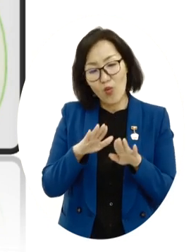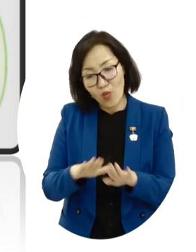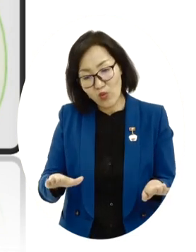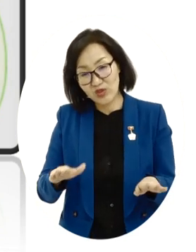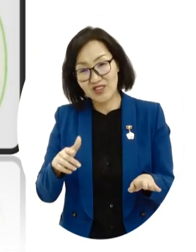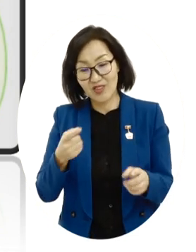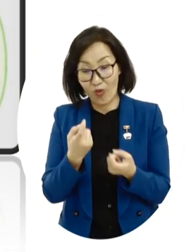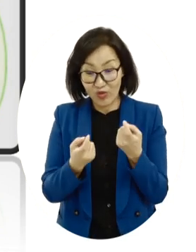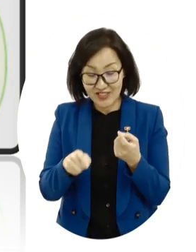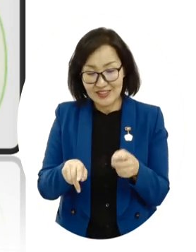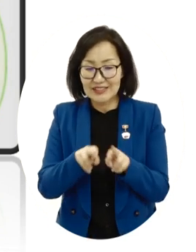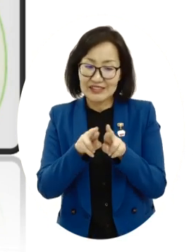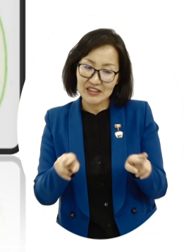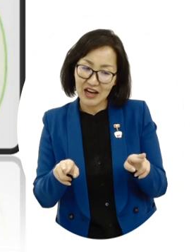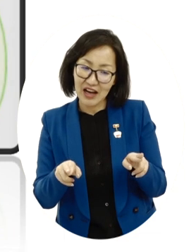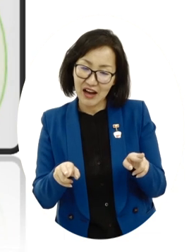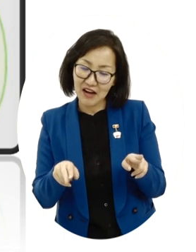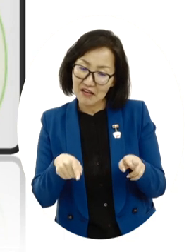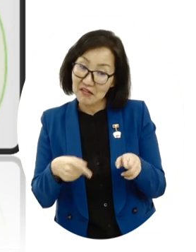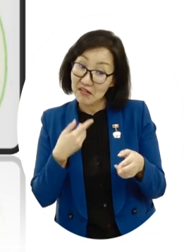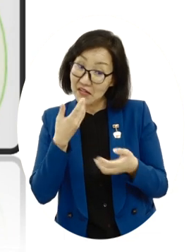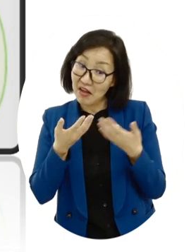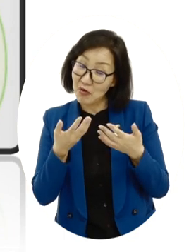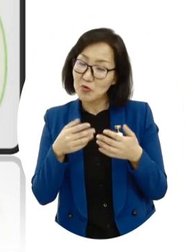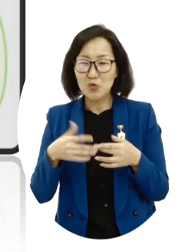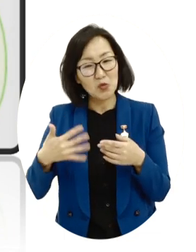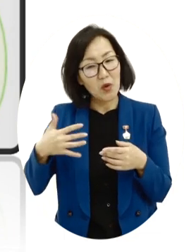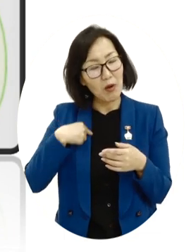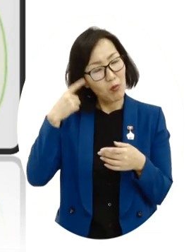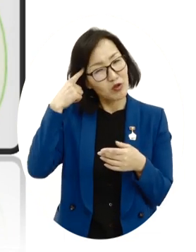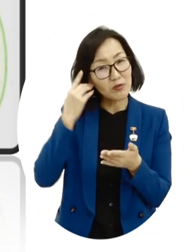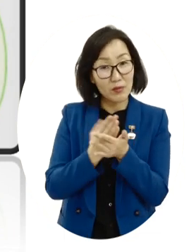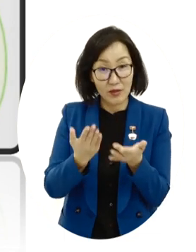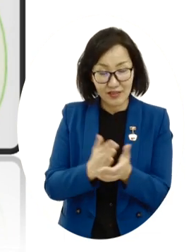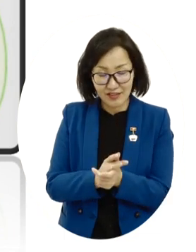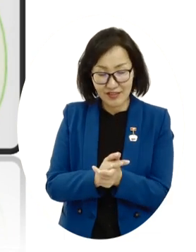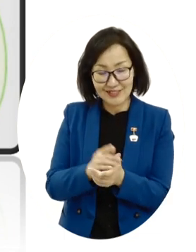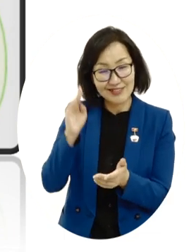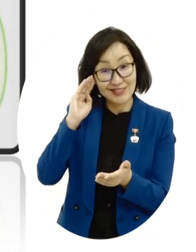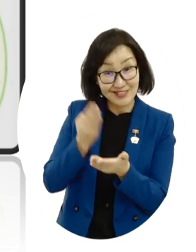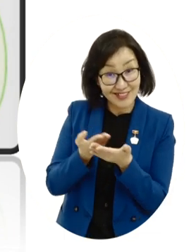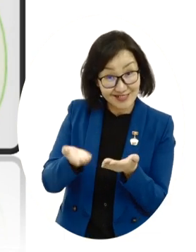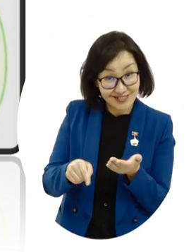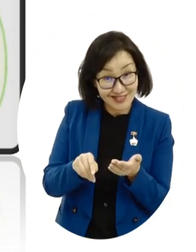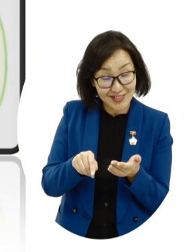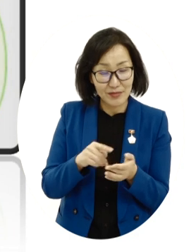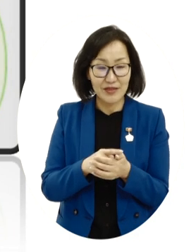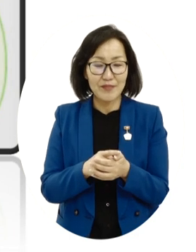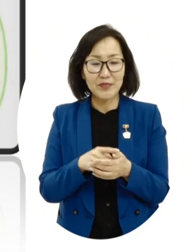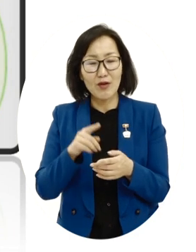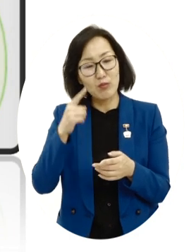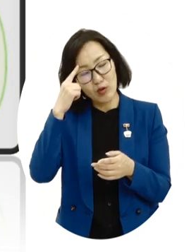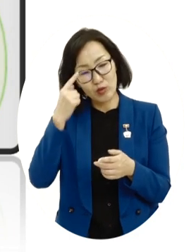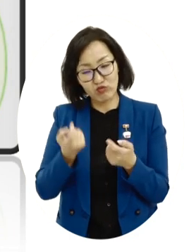хүүхдийн гутлыг ялгаагч ярил зүгээр байхаа гэж нэгэн сурагч саналаа нэмэрлэж байна. За, бас нэгэн сурагч Монгол